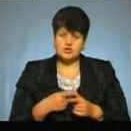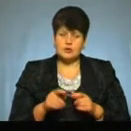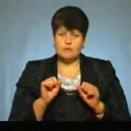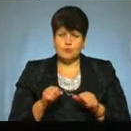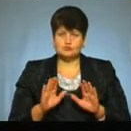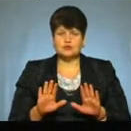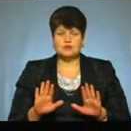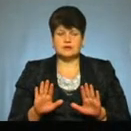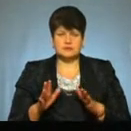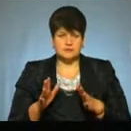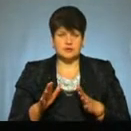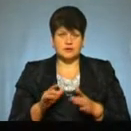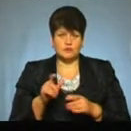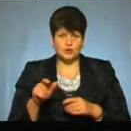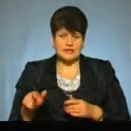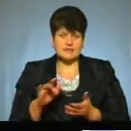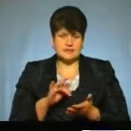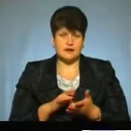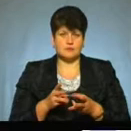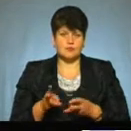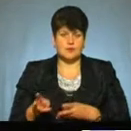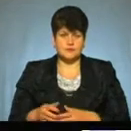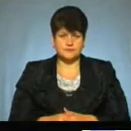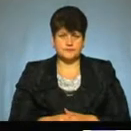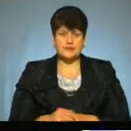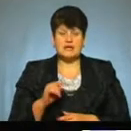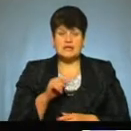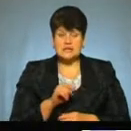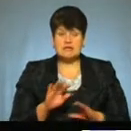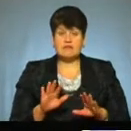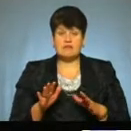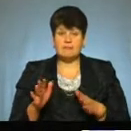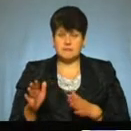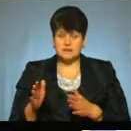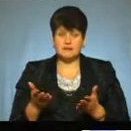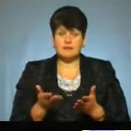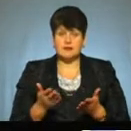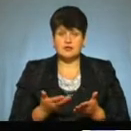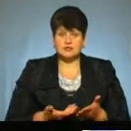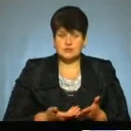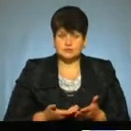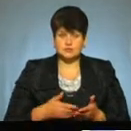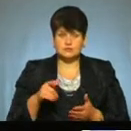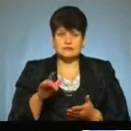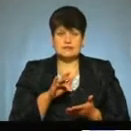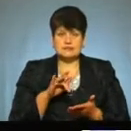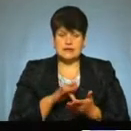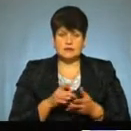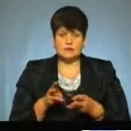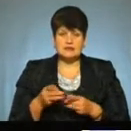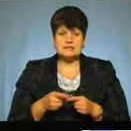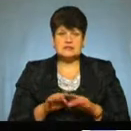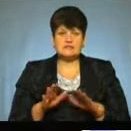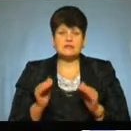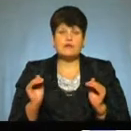випадки і в людей з централізованим? Ті випадки, де живуть мешканці з централізованим опаленням, таких